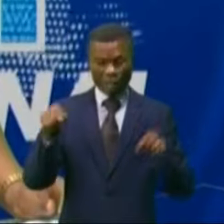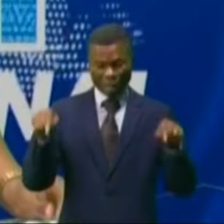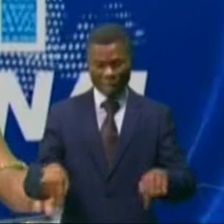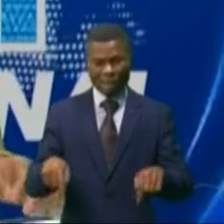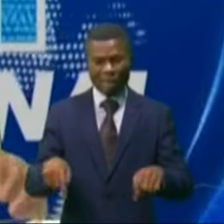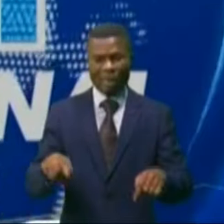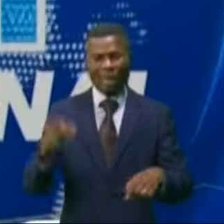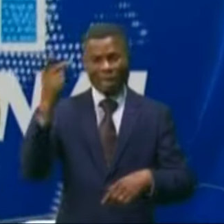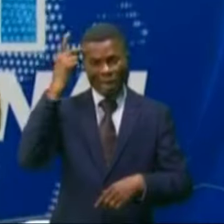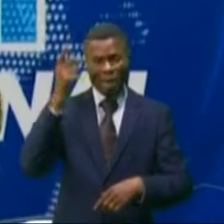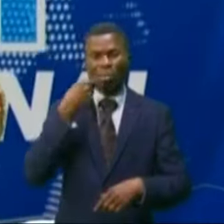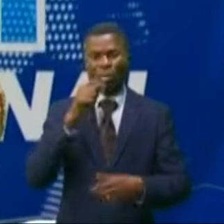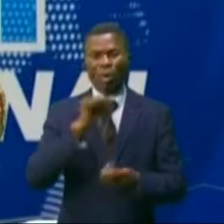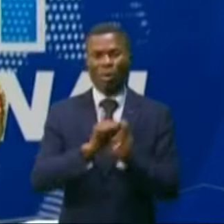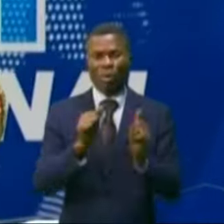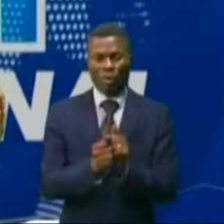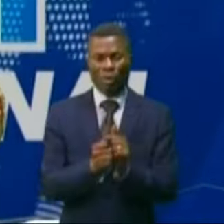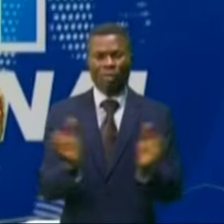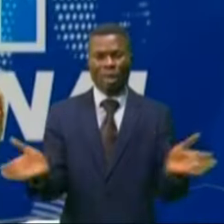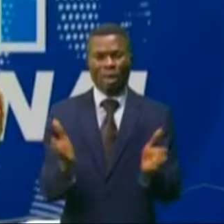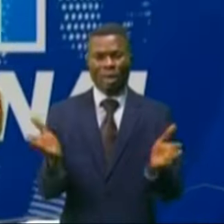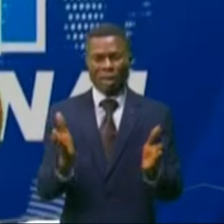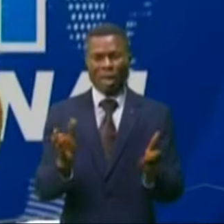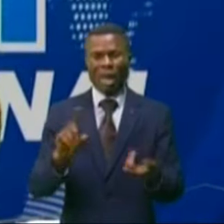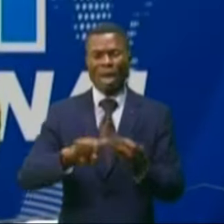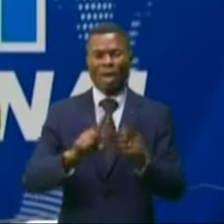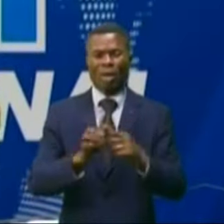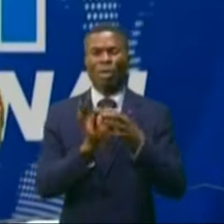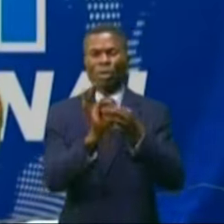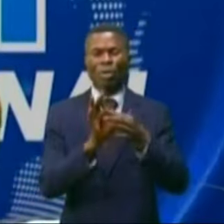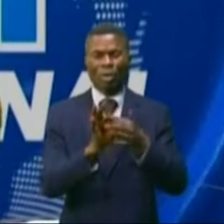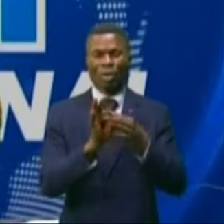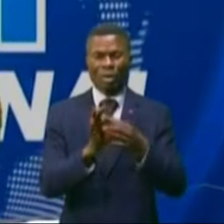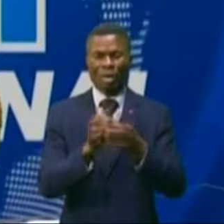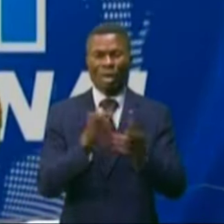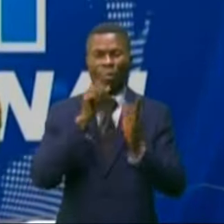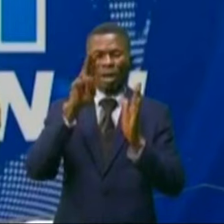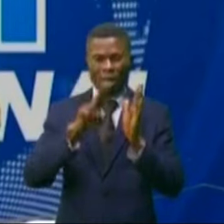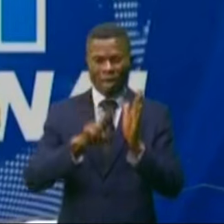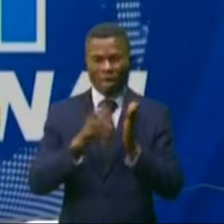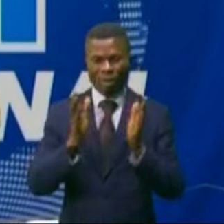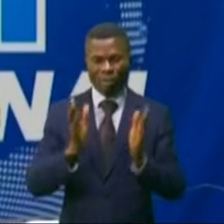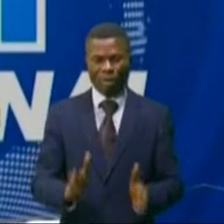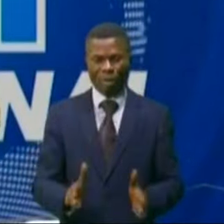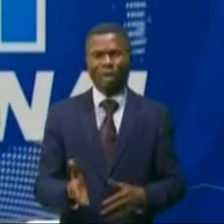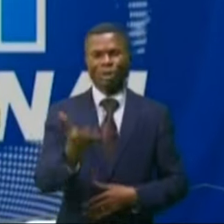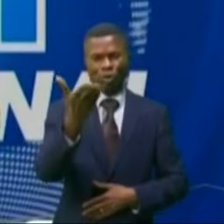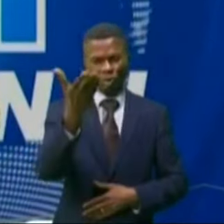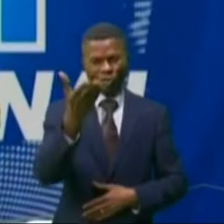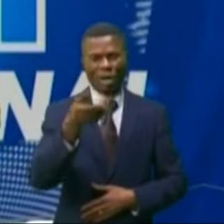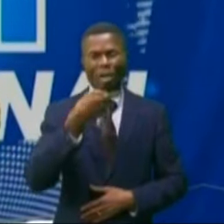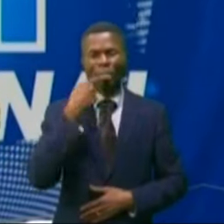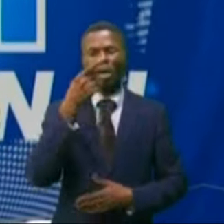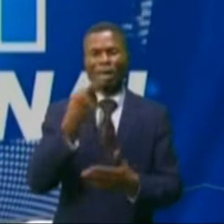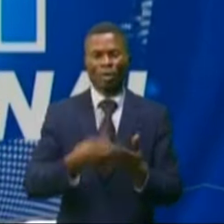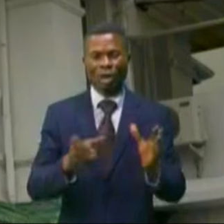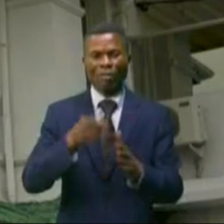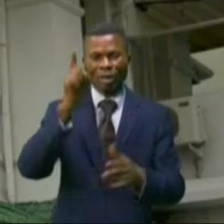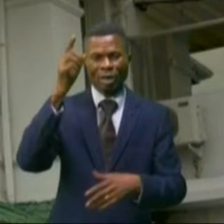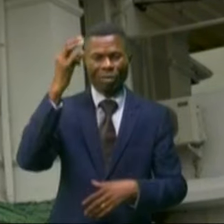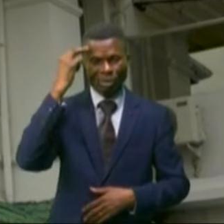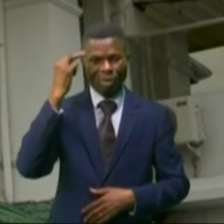Kinshasa dans le cadre du renforcement de la coopération parlementaire. Reportage, Jemima Mogo, Pompomba.